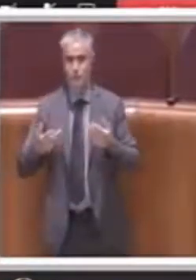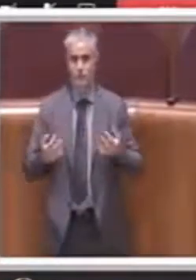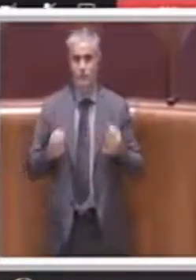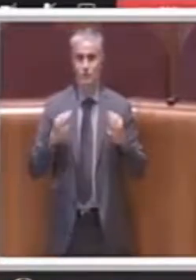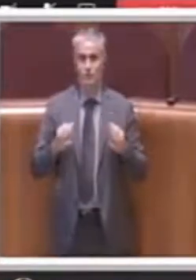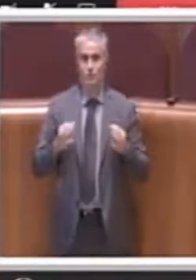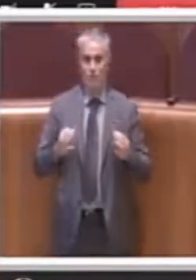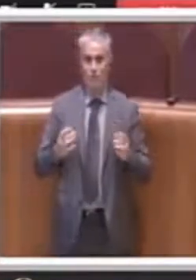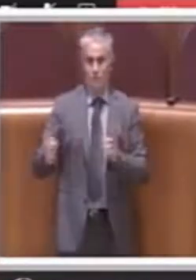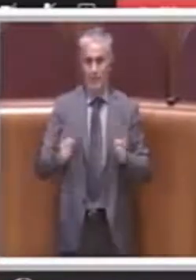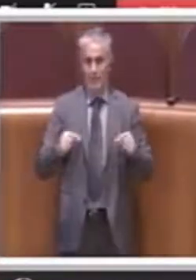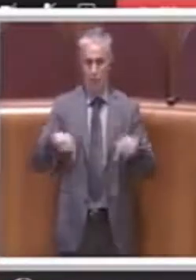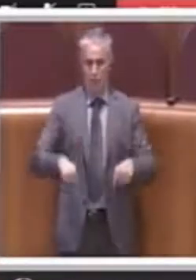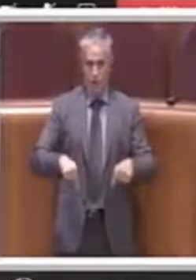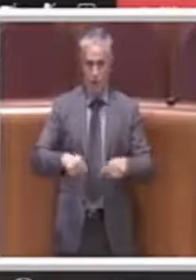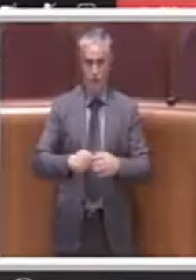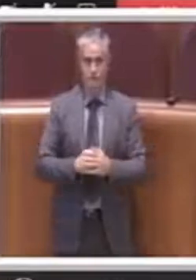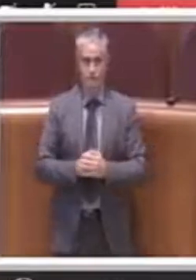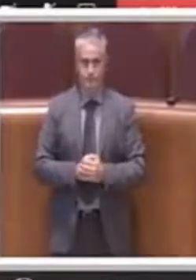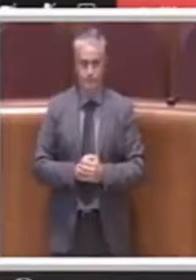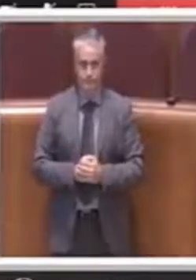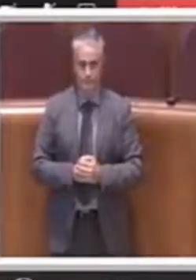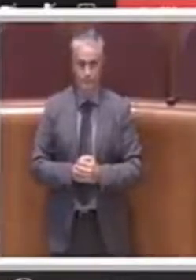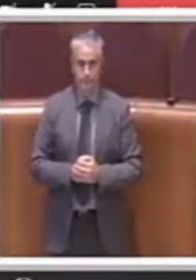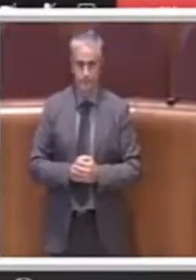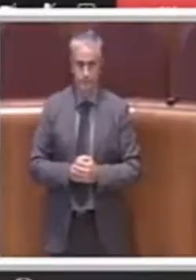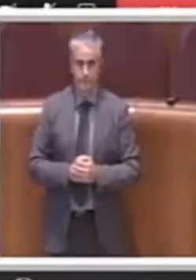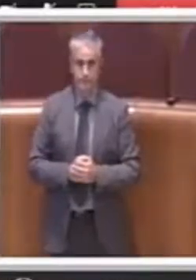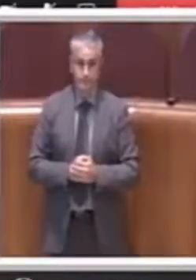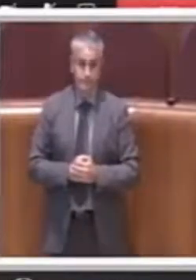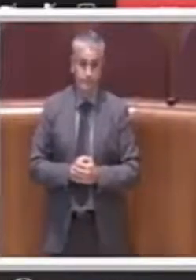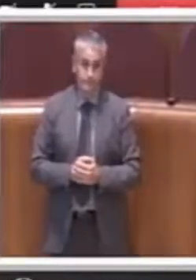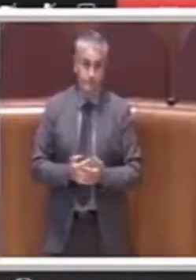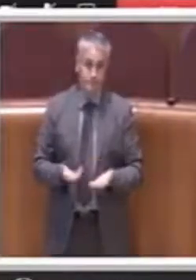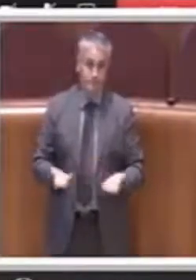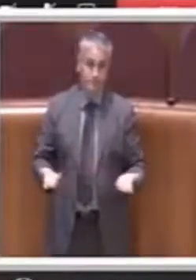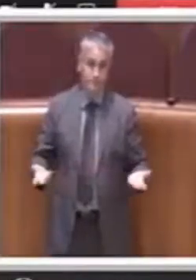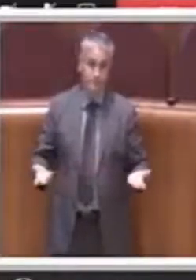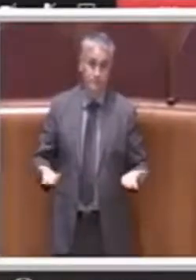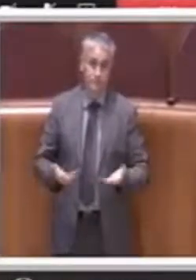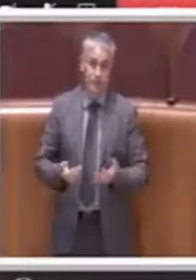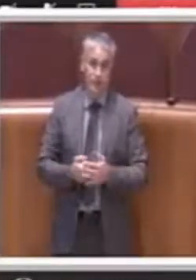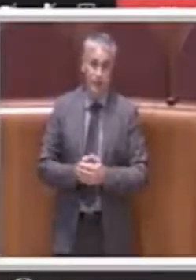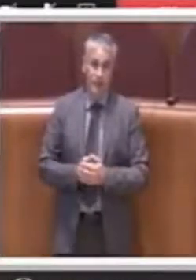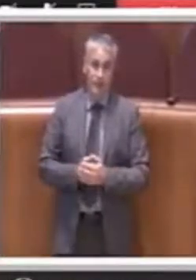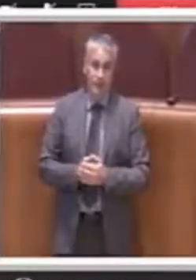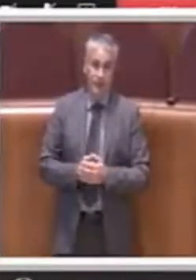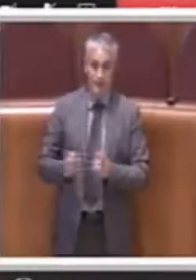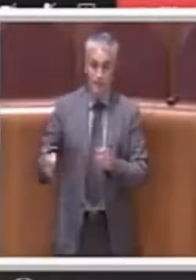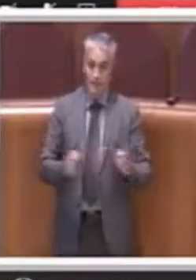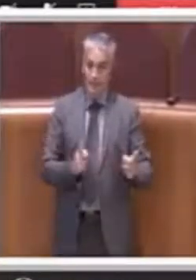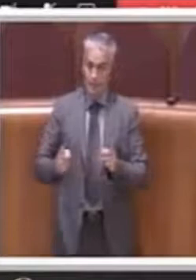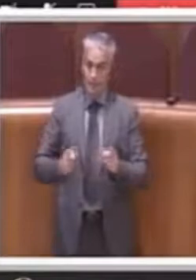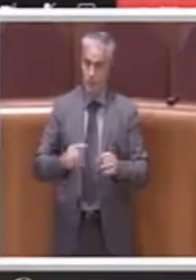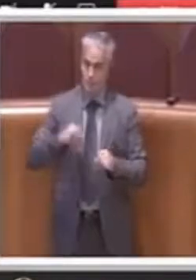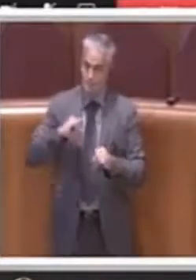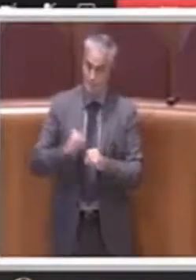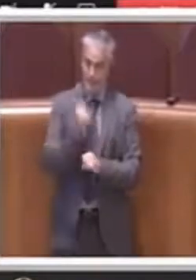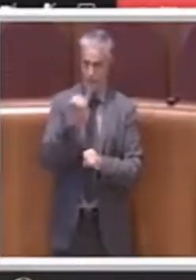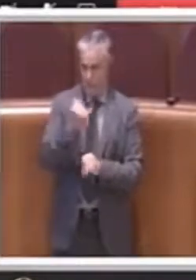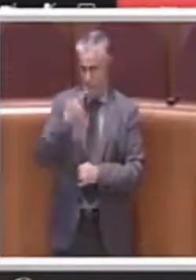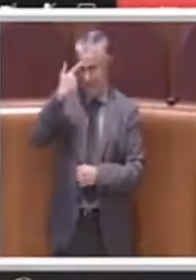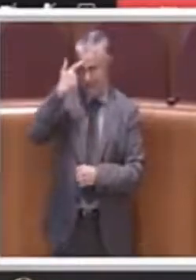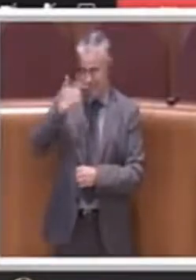sessione bilancio. E questo, insomma, è un periodo particolare, lo sappiamo,